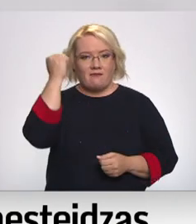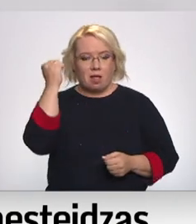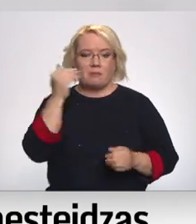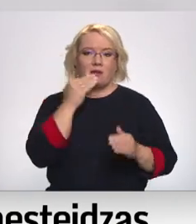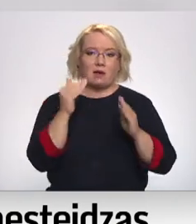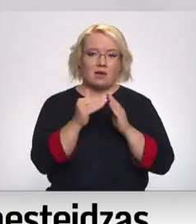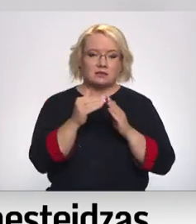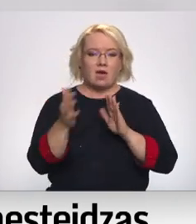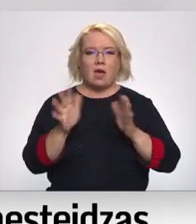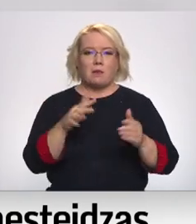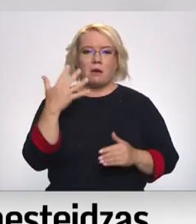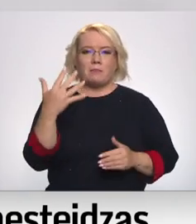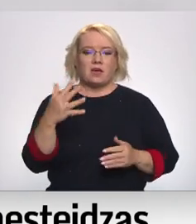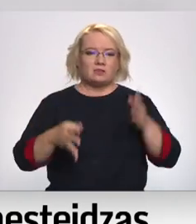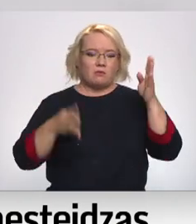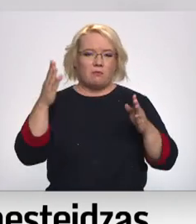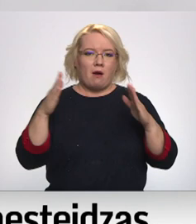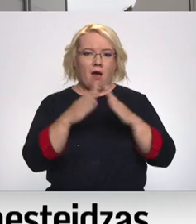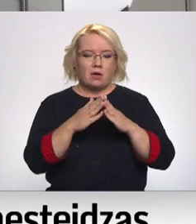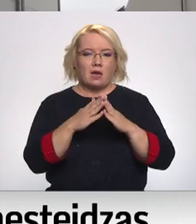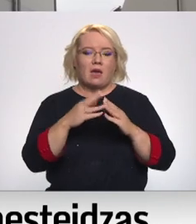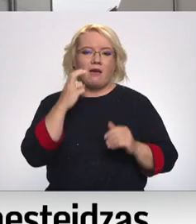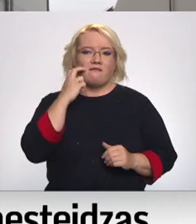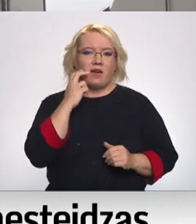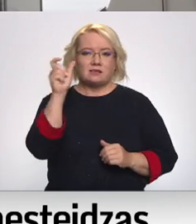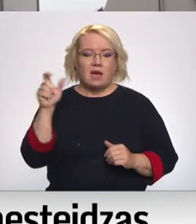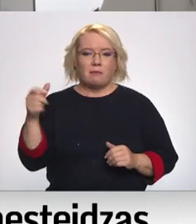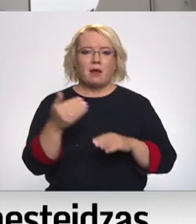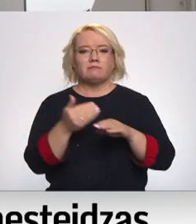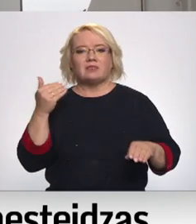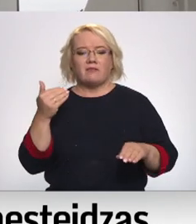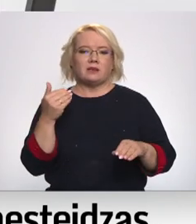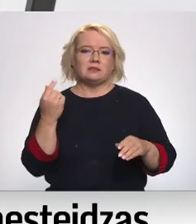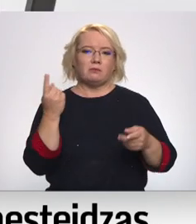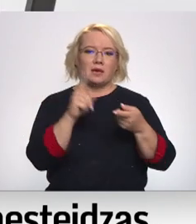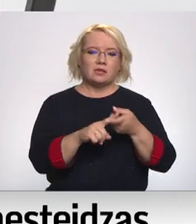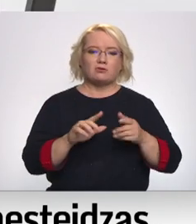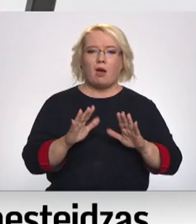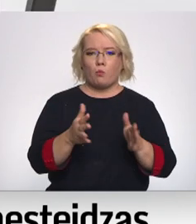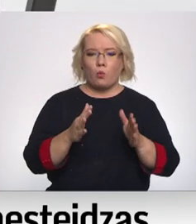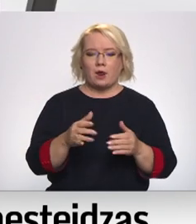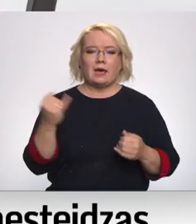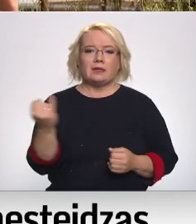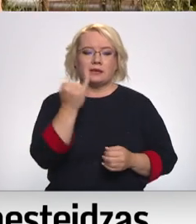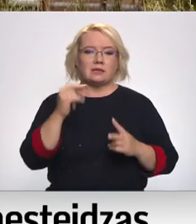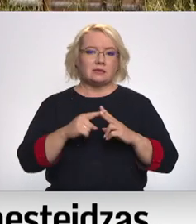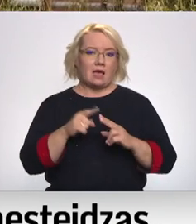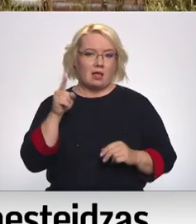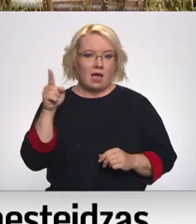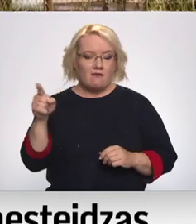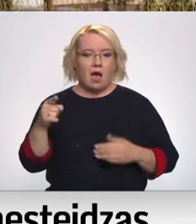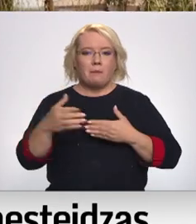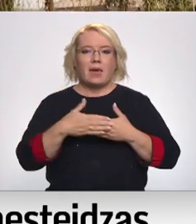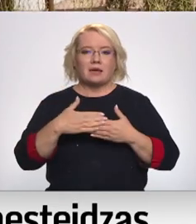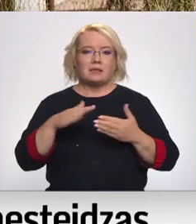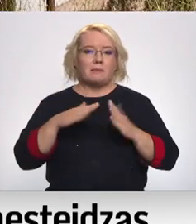Rēzeknē, apmēram 5 daudzdzīvokļu māju vecākie par laicīgu pieslēgšanos apkurē interesējušies Jelgavā. Piekrastes